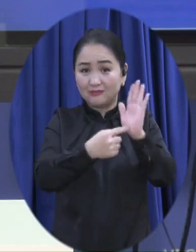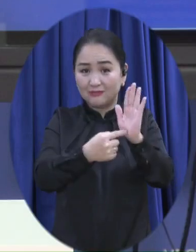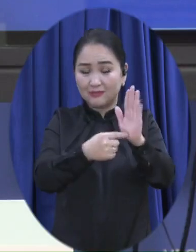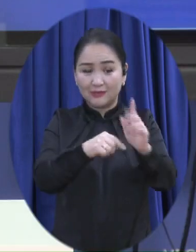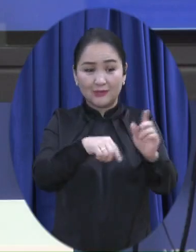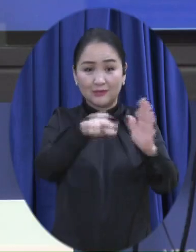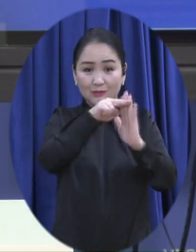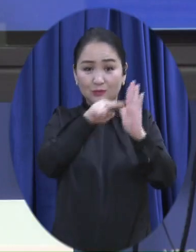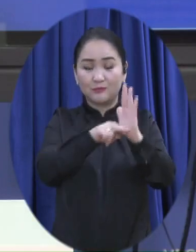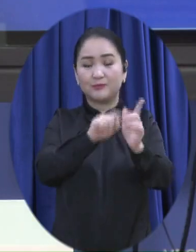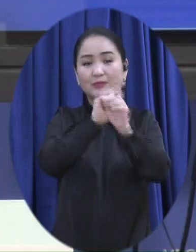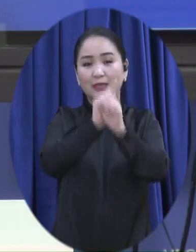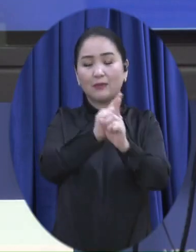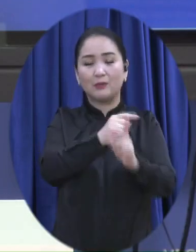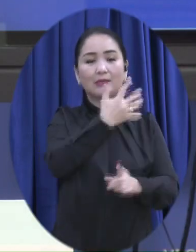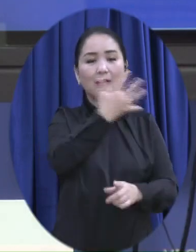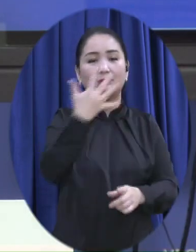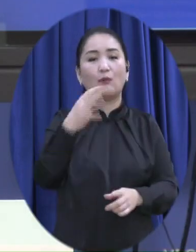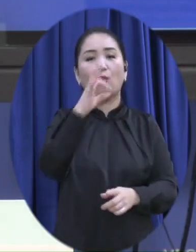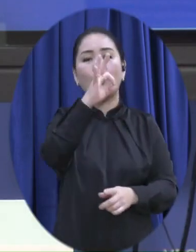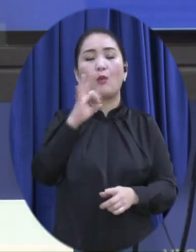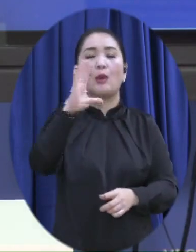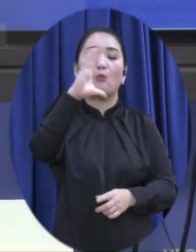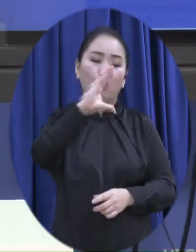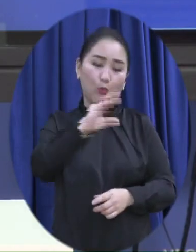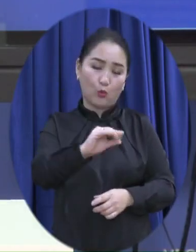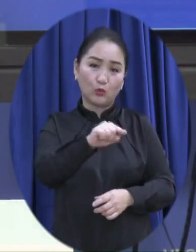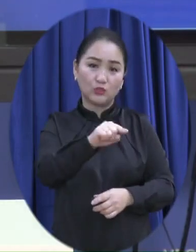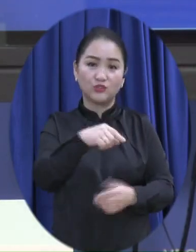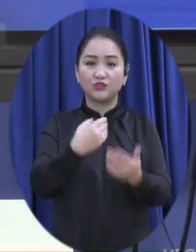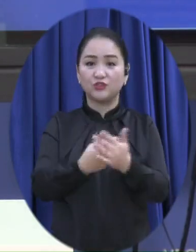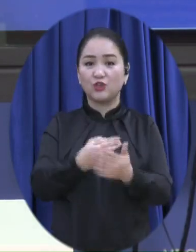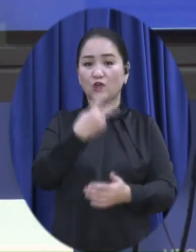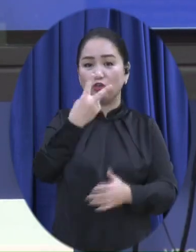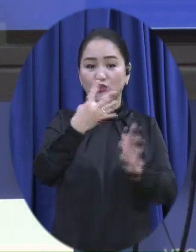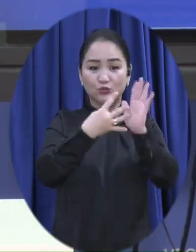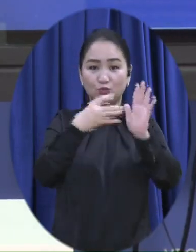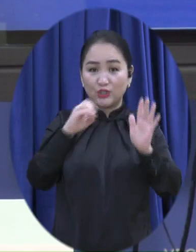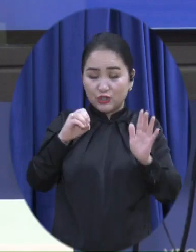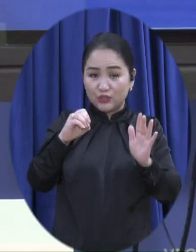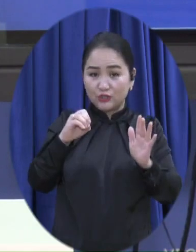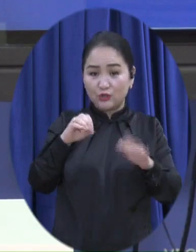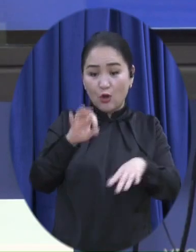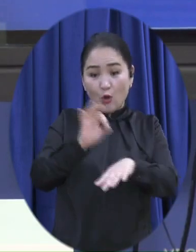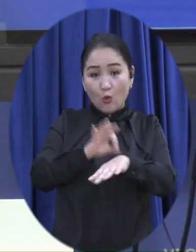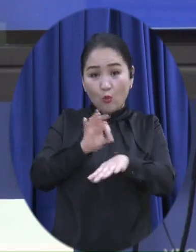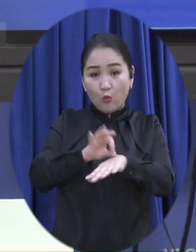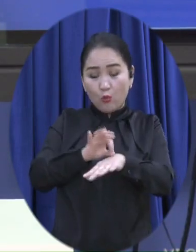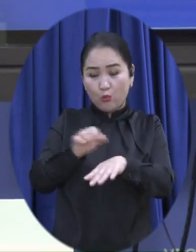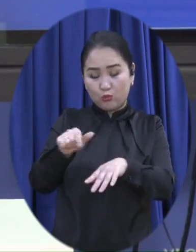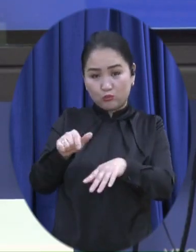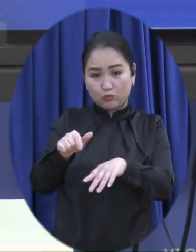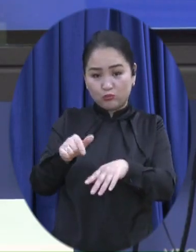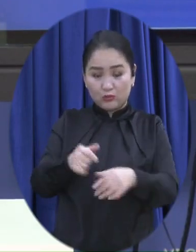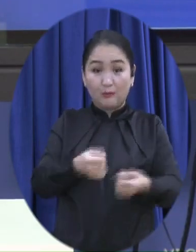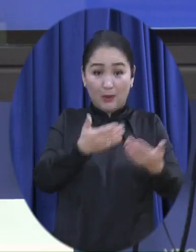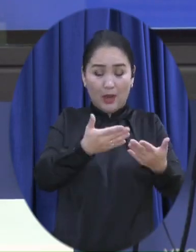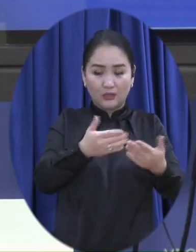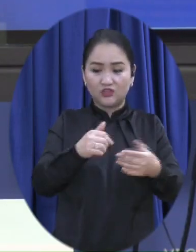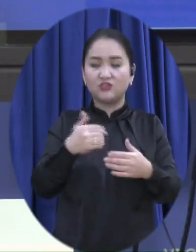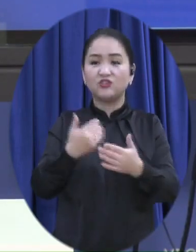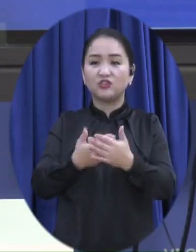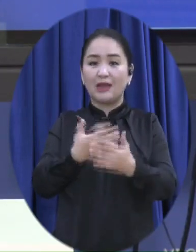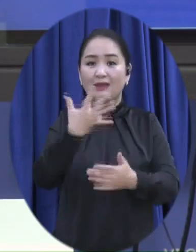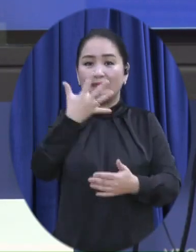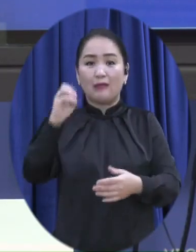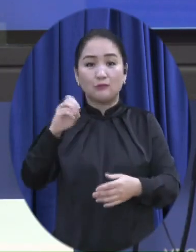55%-аар бууруулж гэнэ гэсэн үг. Жишээ нь одоо бид нар өнөөдөр 200 хэдэн тохиолдолтой сууж яхад 500 болох эрсдэл байна гэсэн үг. А Монгол